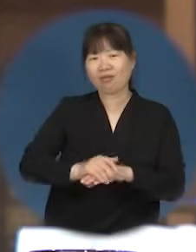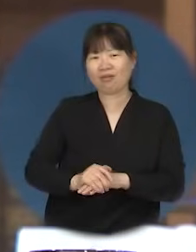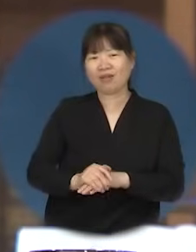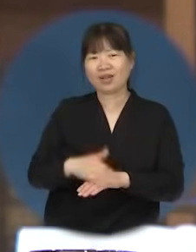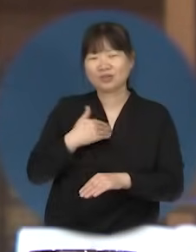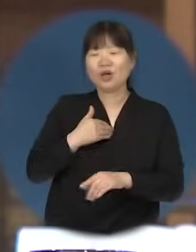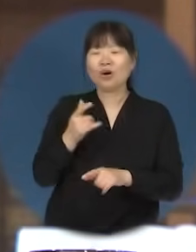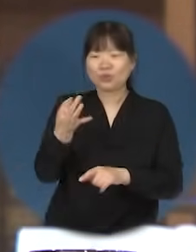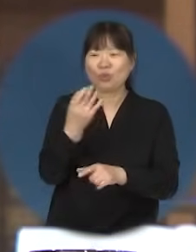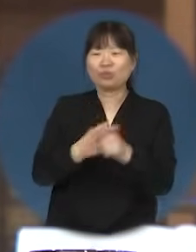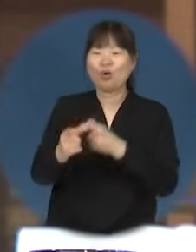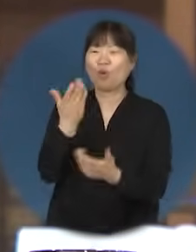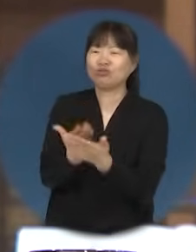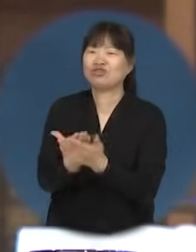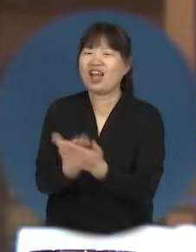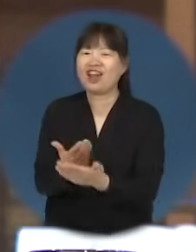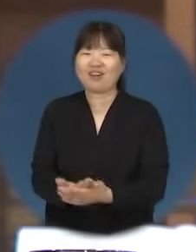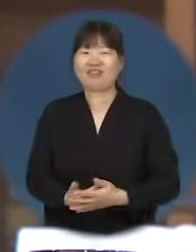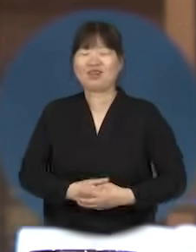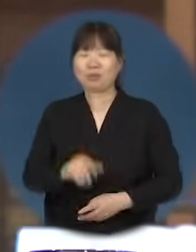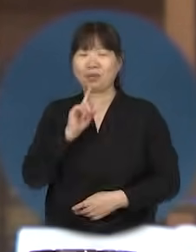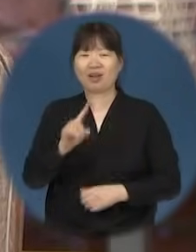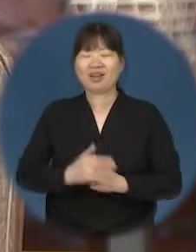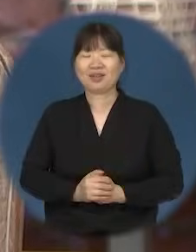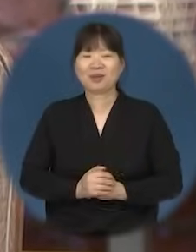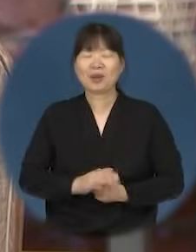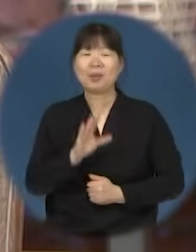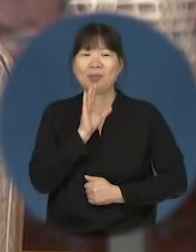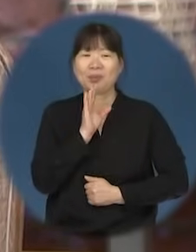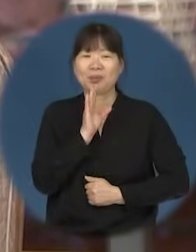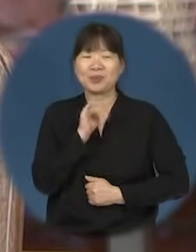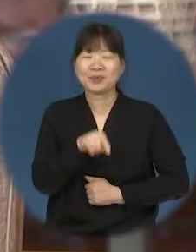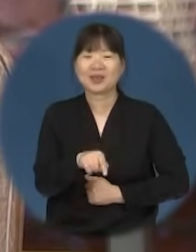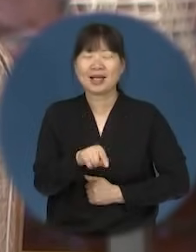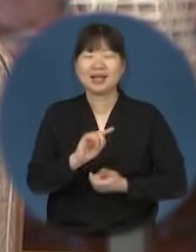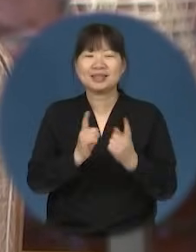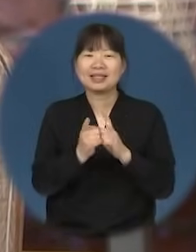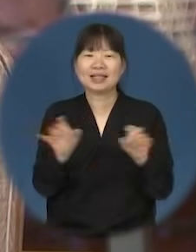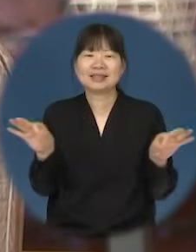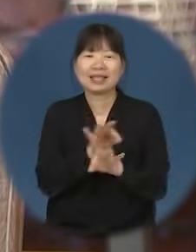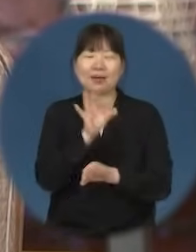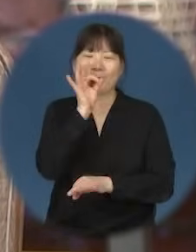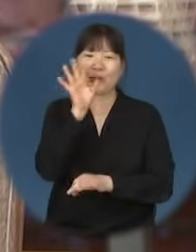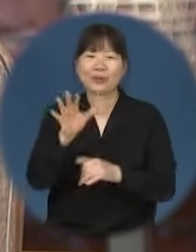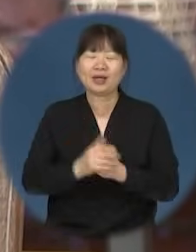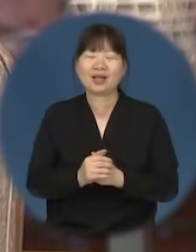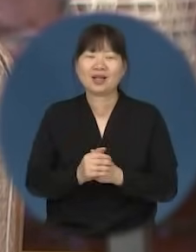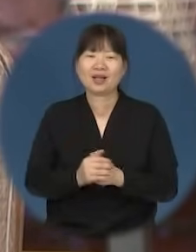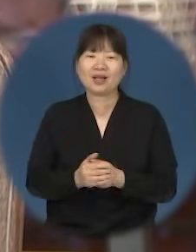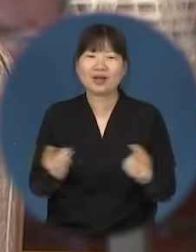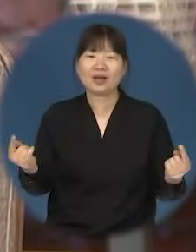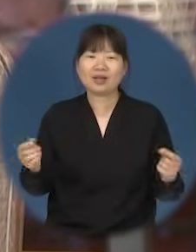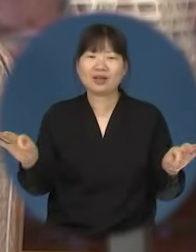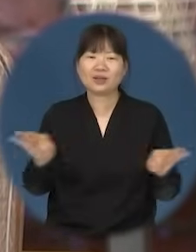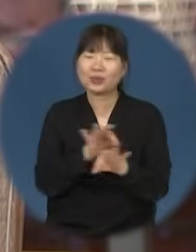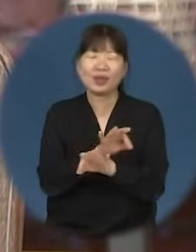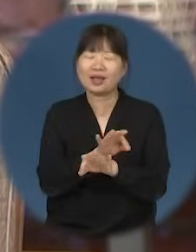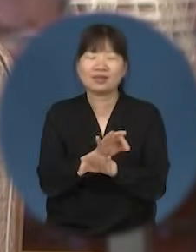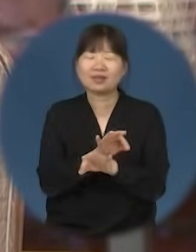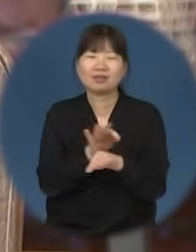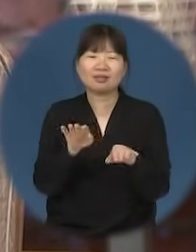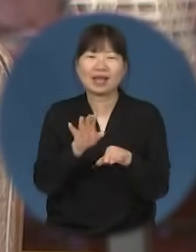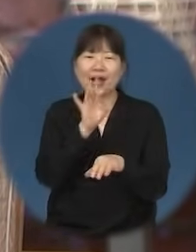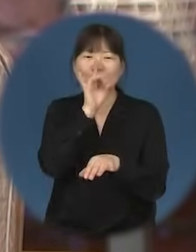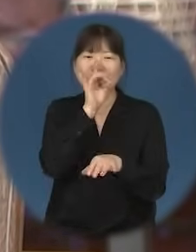제가 더 받아야죠. 제가 피카소인데. 맞습니다. 그래서 네. 이게 대체가 불가능하다. 교환이 네. 불가능하다. 네. 그래서